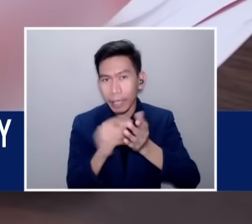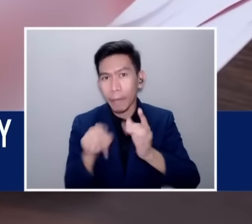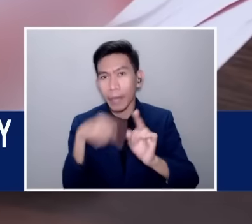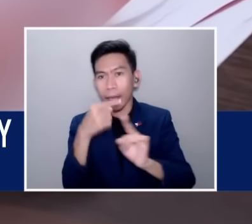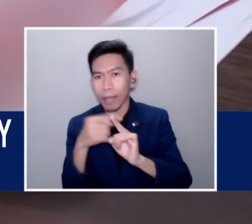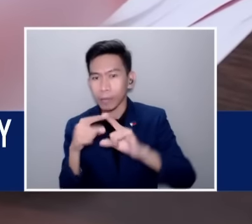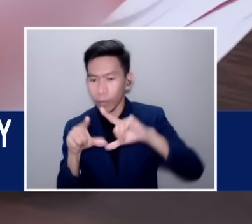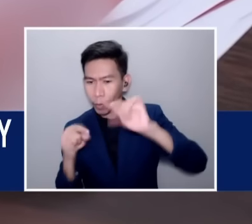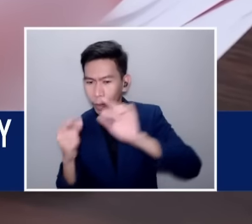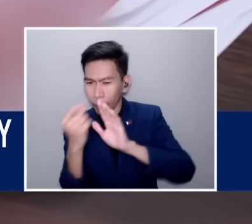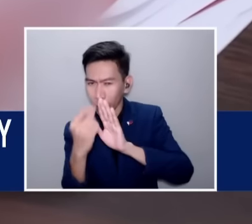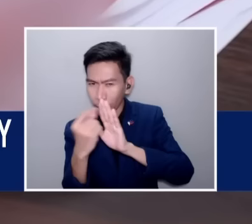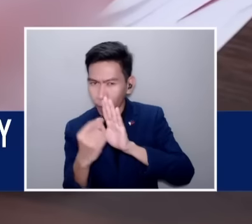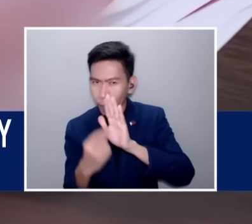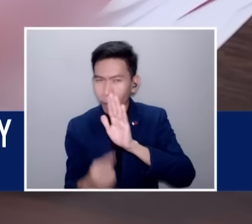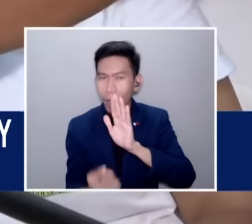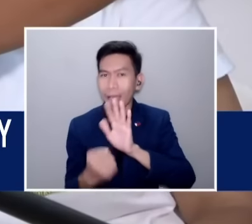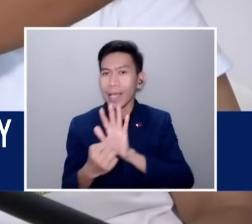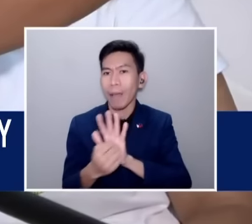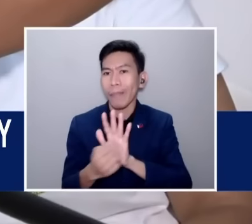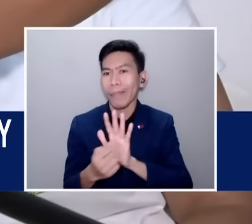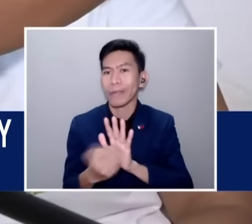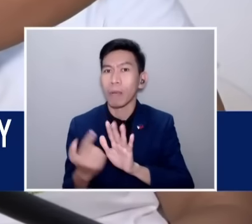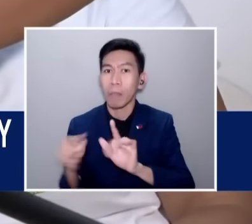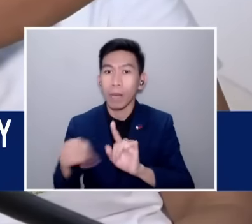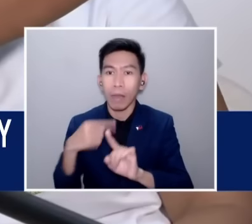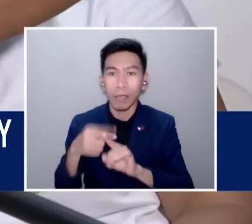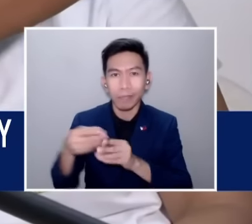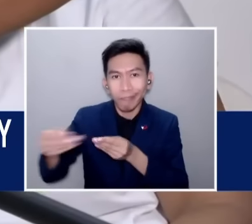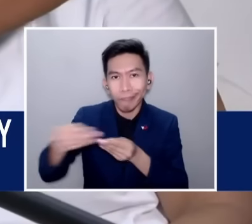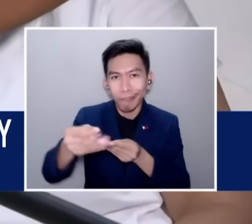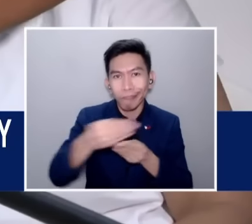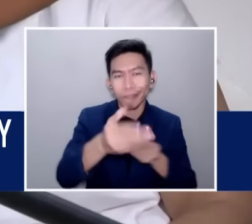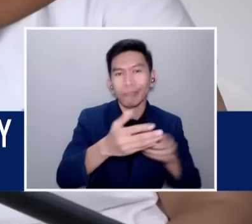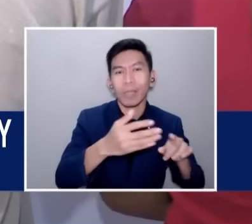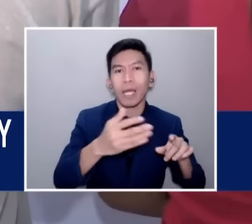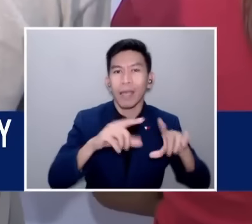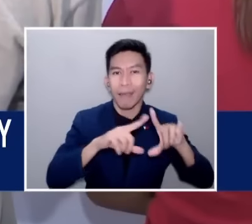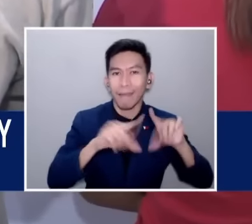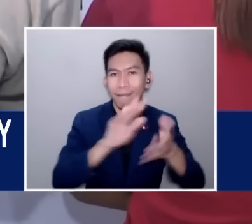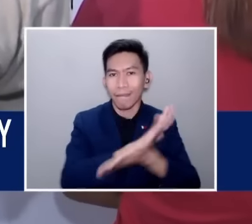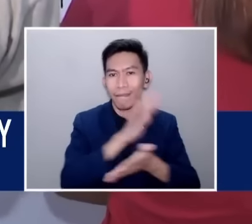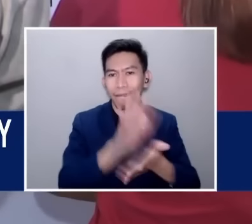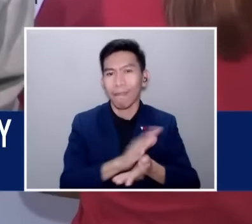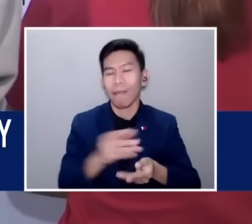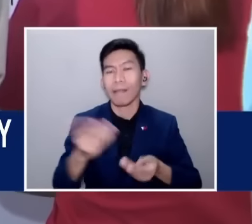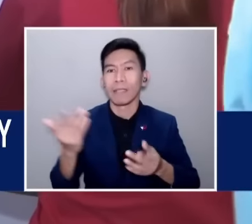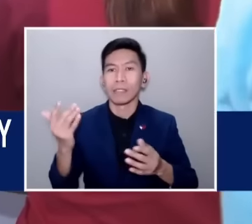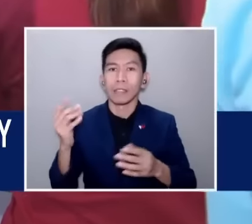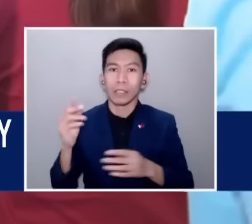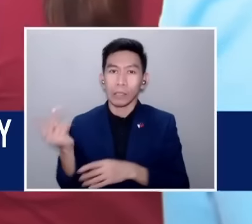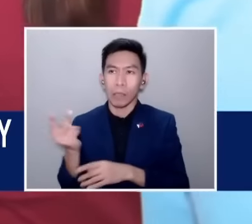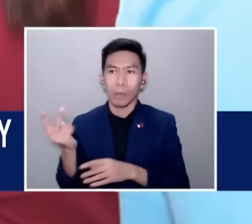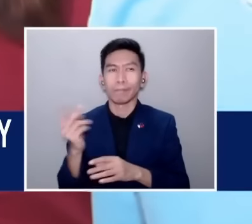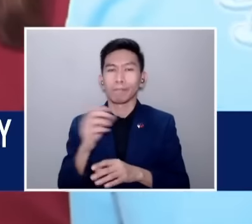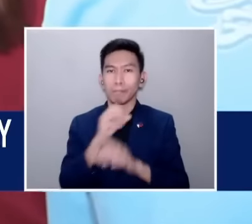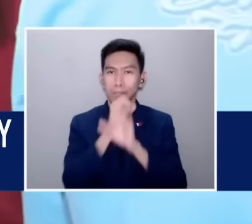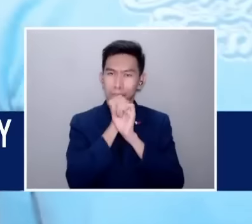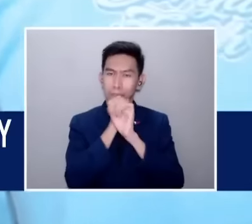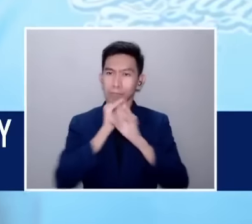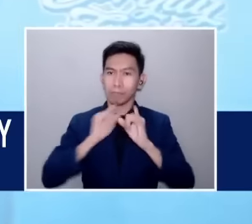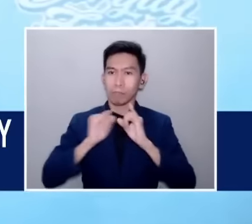leader at iba pang campaign paraphernalia. Tumangging magbigay ng panayam ang mga sospek. Naunang nagsumbong ang ilang tao na nasa listahan